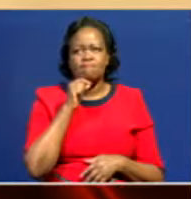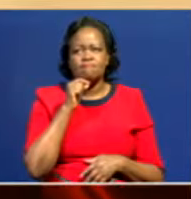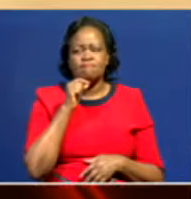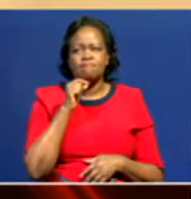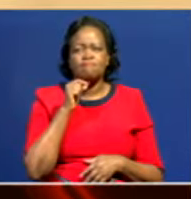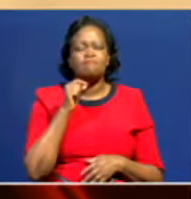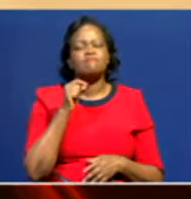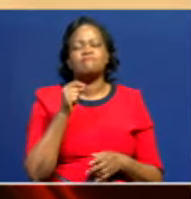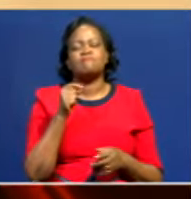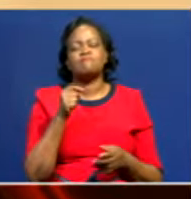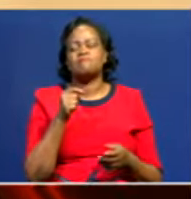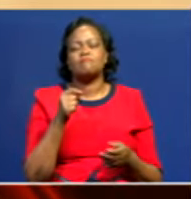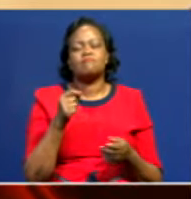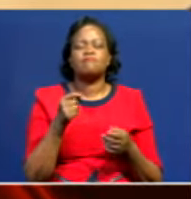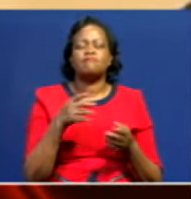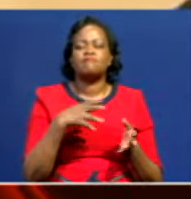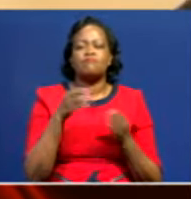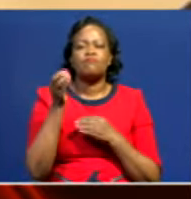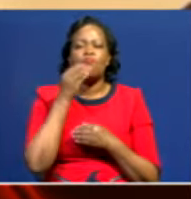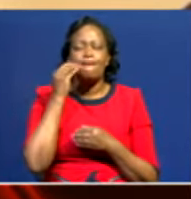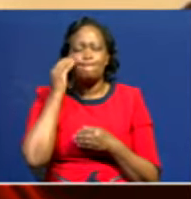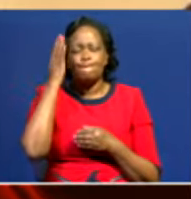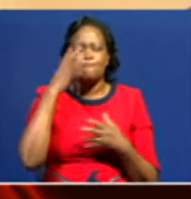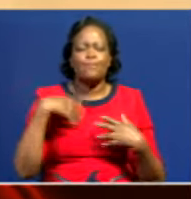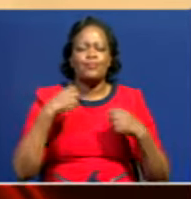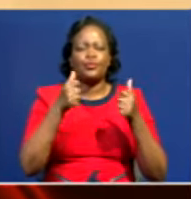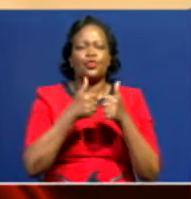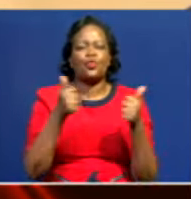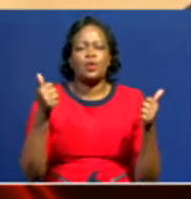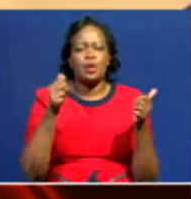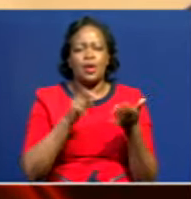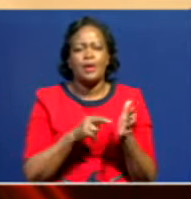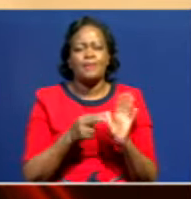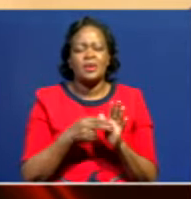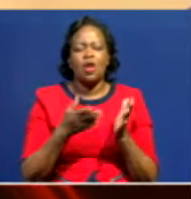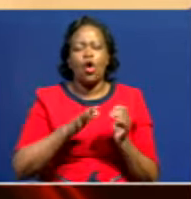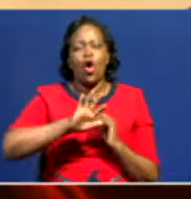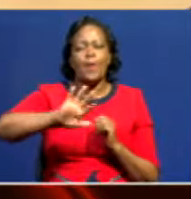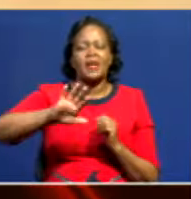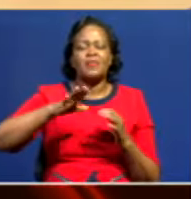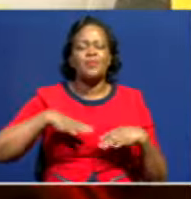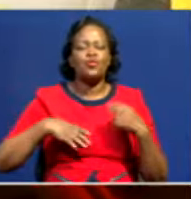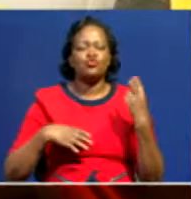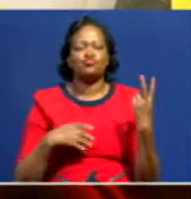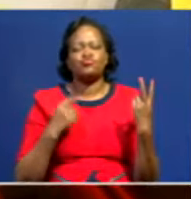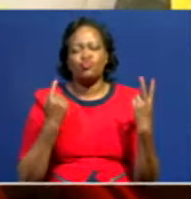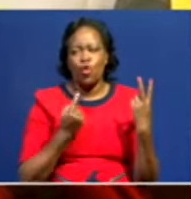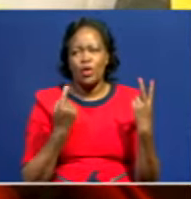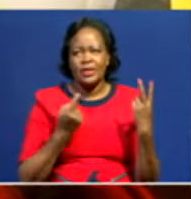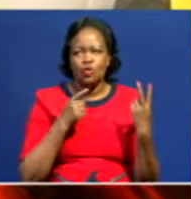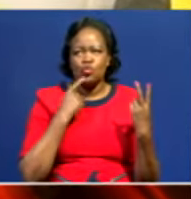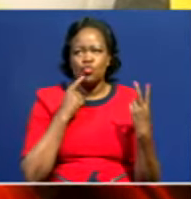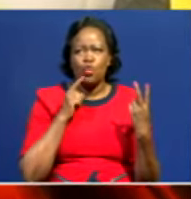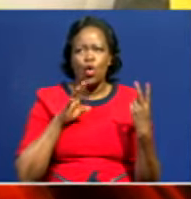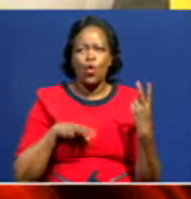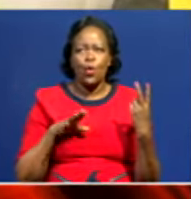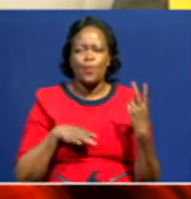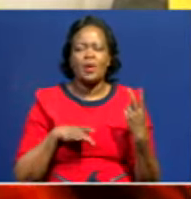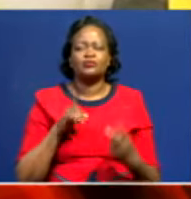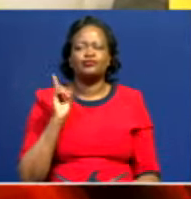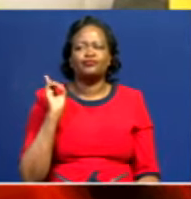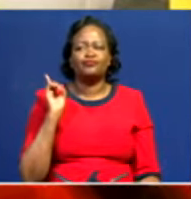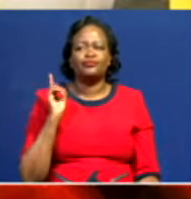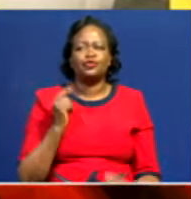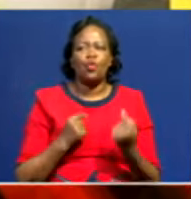kwenda nyumbani, manake alishapata nafuu. Kwa sababu kwa hivyo sasa hivi tumebaki na wawili hapa hospitalini, ambaye ni mama ambaye tuko naye hapa